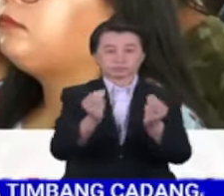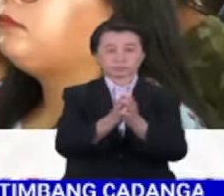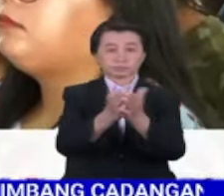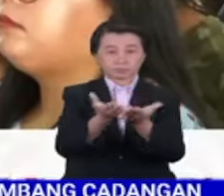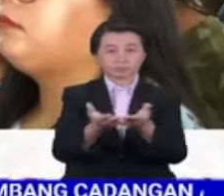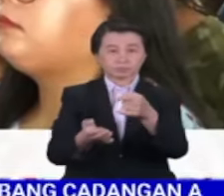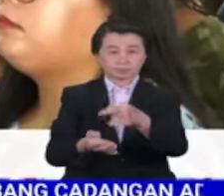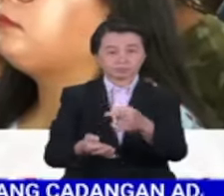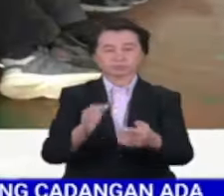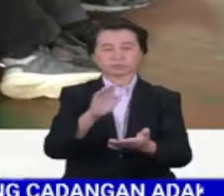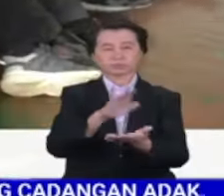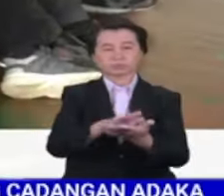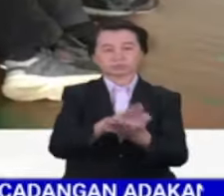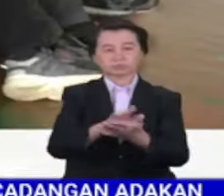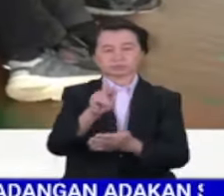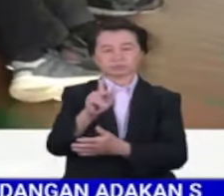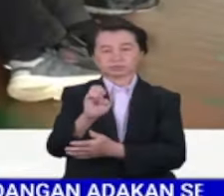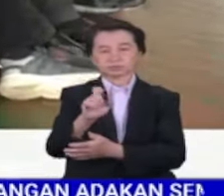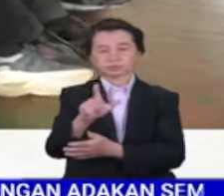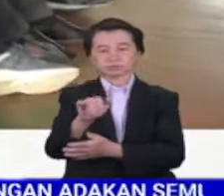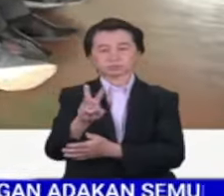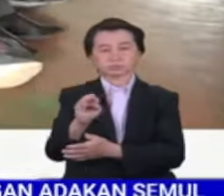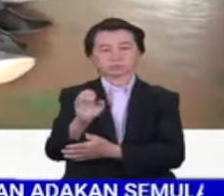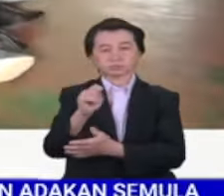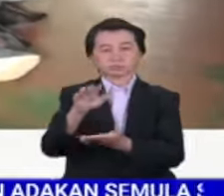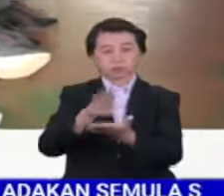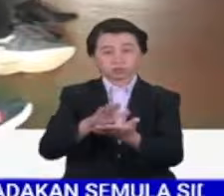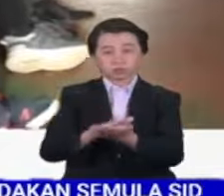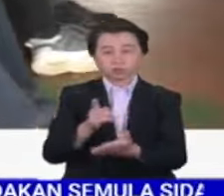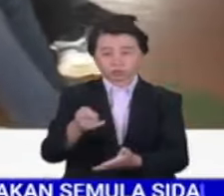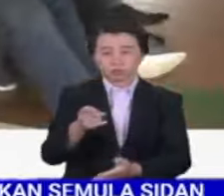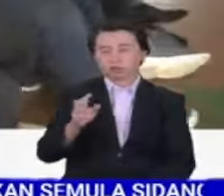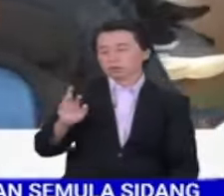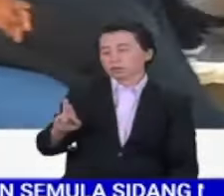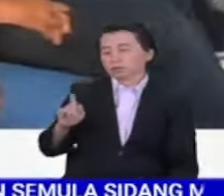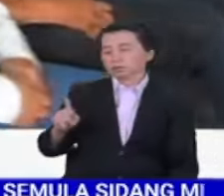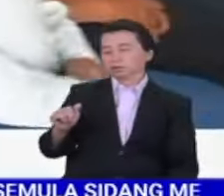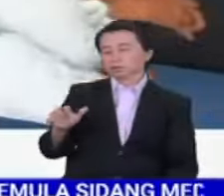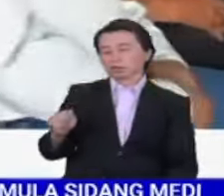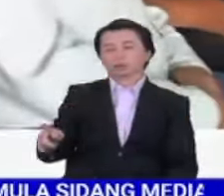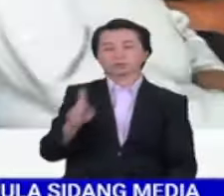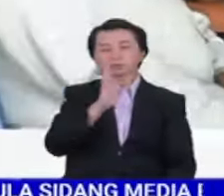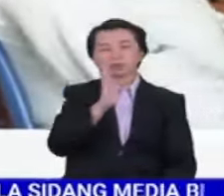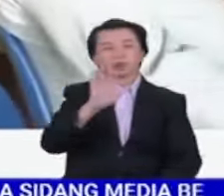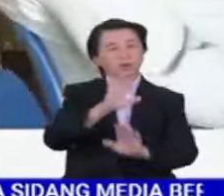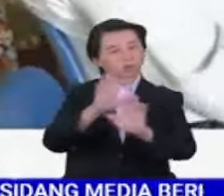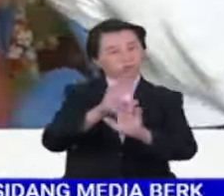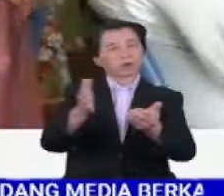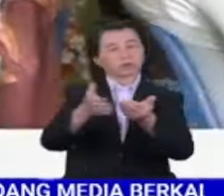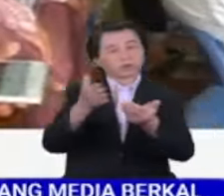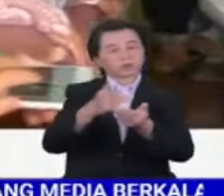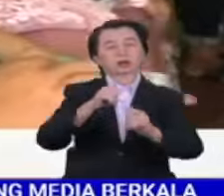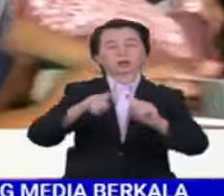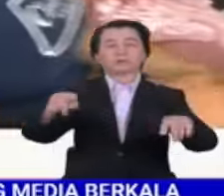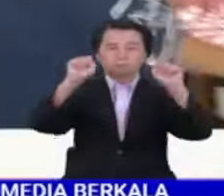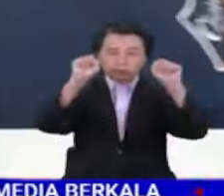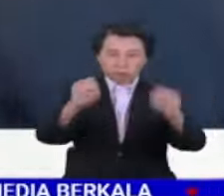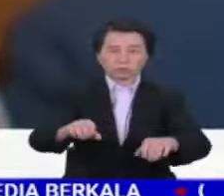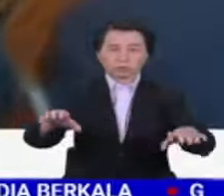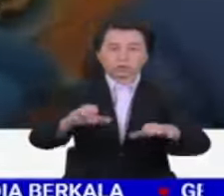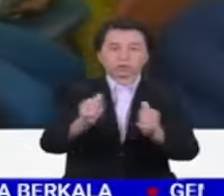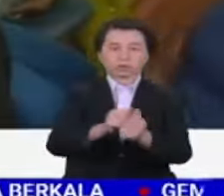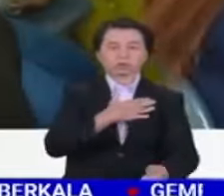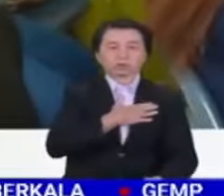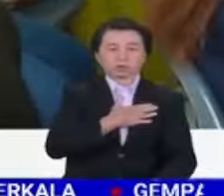antara tersebut Rita yakin ia bukan sesuatu yang mudah namun dapat dilaksanakan dengan